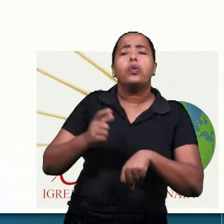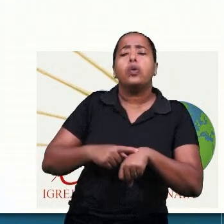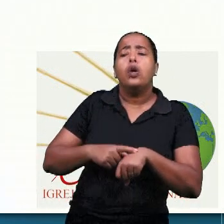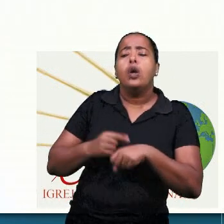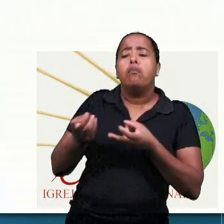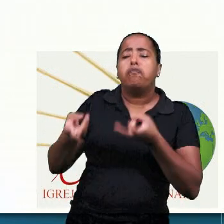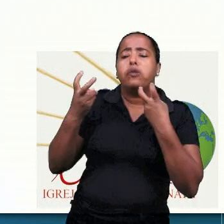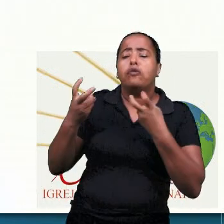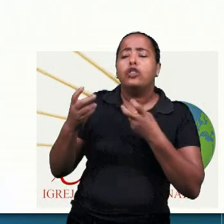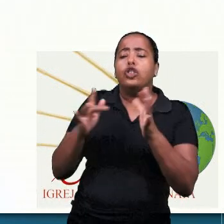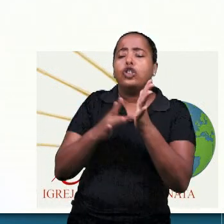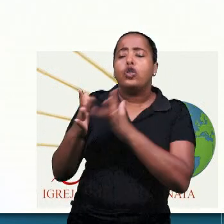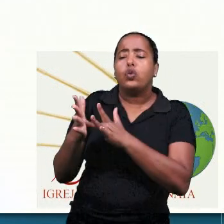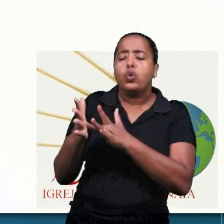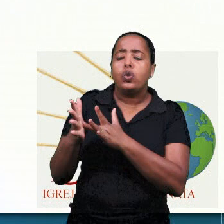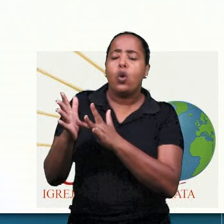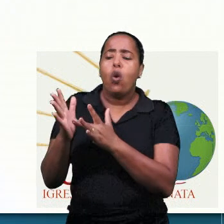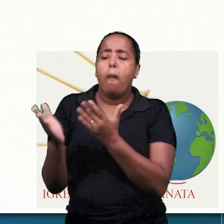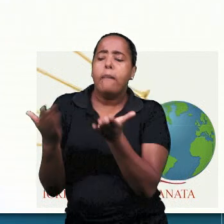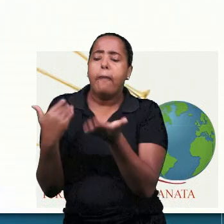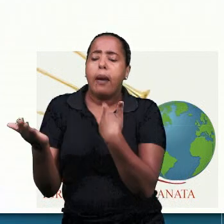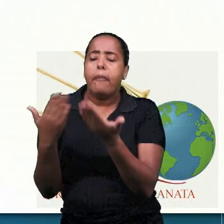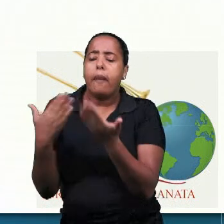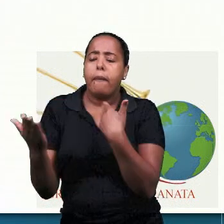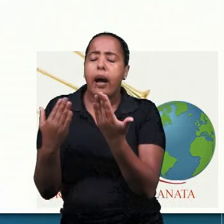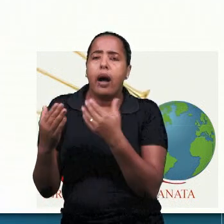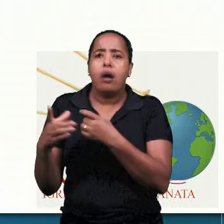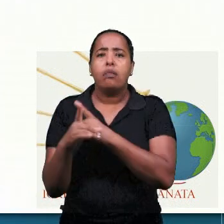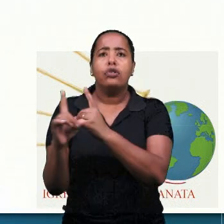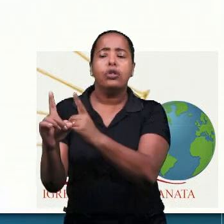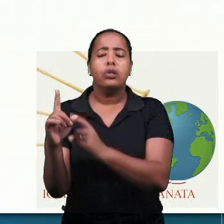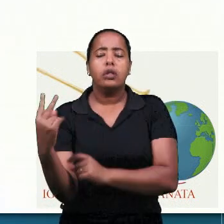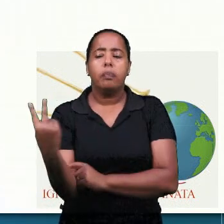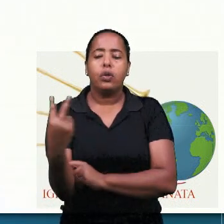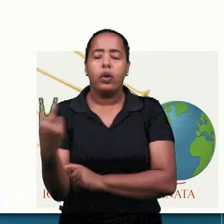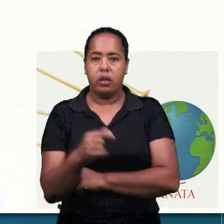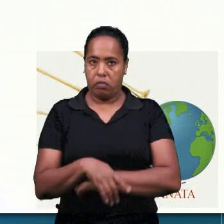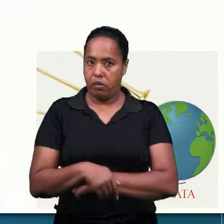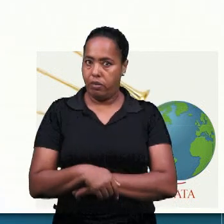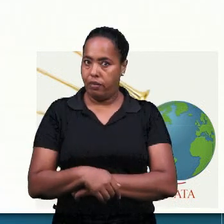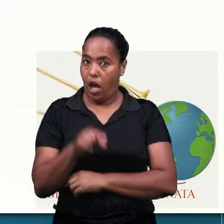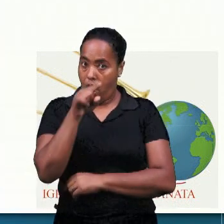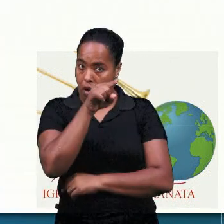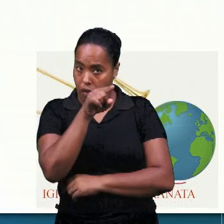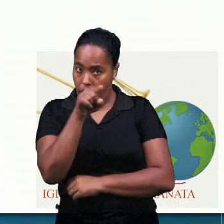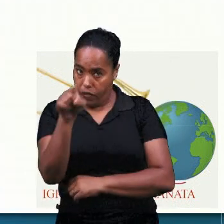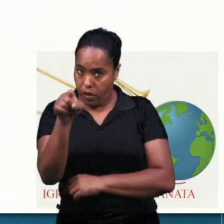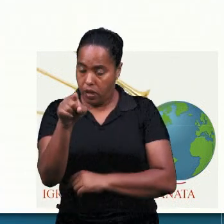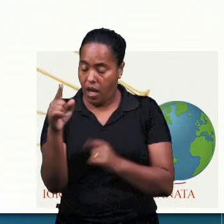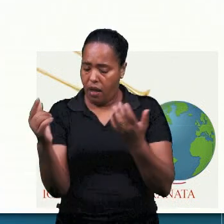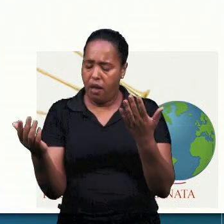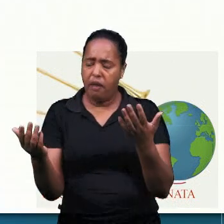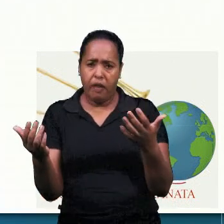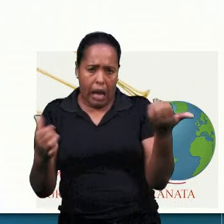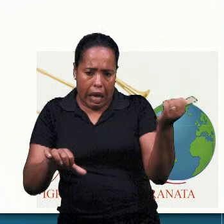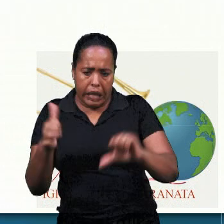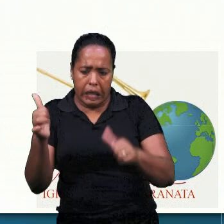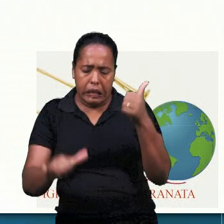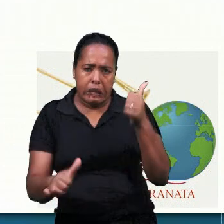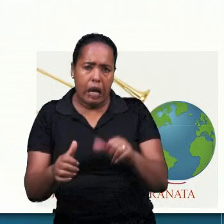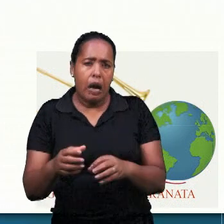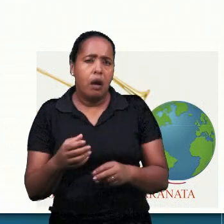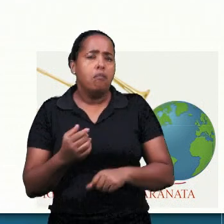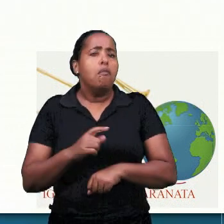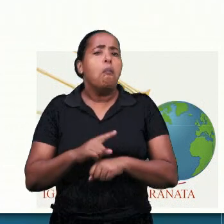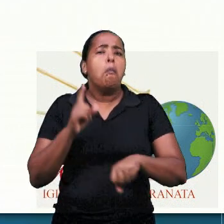Jésus dans la conversation avec les deux disciples? Donc, vous allez faire une étude, une analyse sur cette situation que